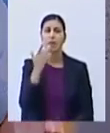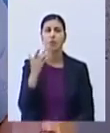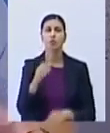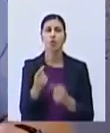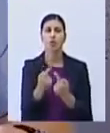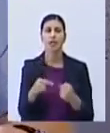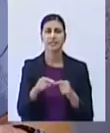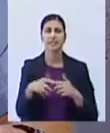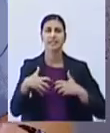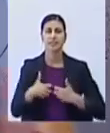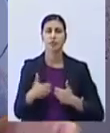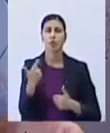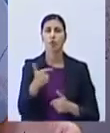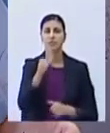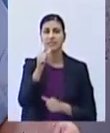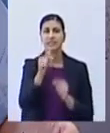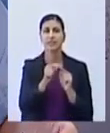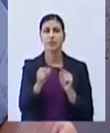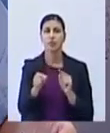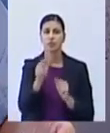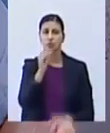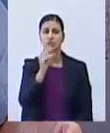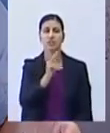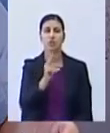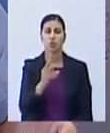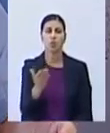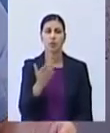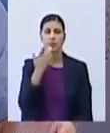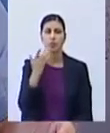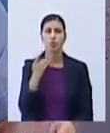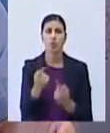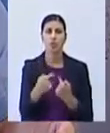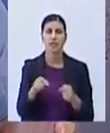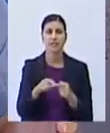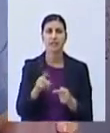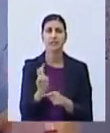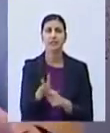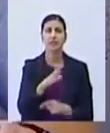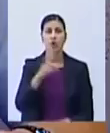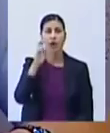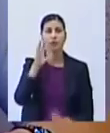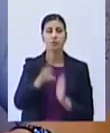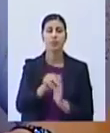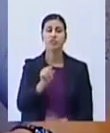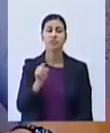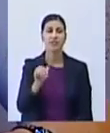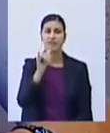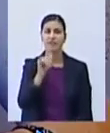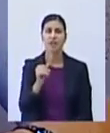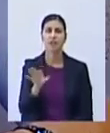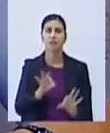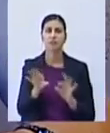ორგანიზაცია სამწუხაროდ უკანასკნელი 20 წლის განმავლობაში, როდესაც მოდიოდა რომელიმე პოლიტიკური ორგანიზაცია ხელისუფლებაში, ისინი ვერ